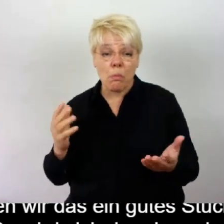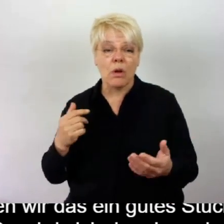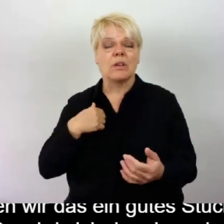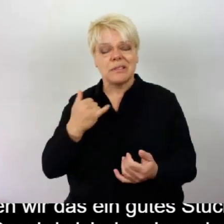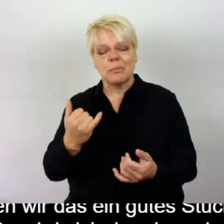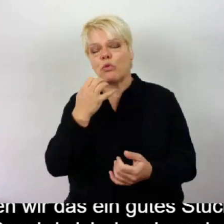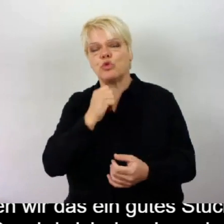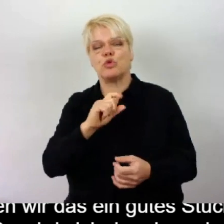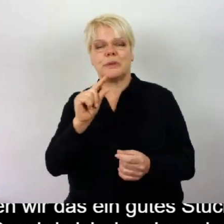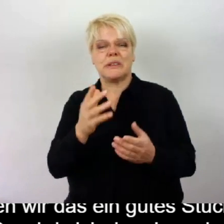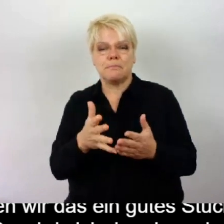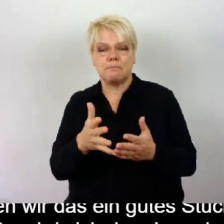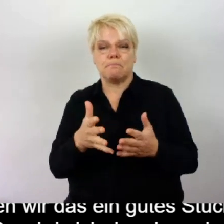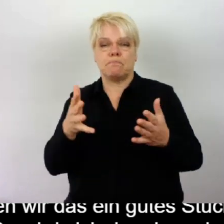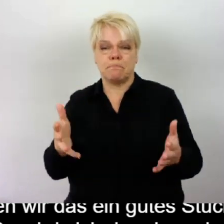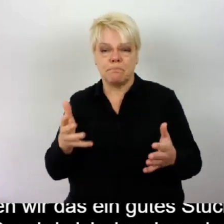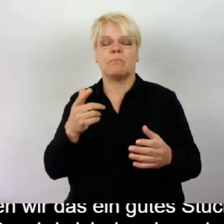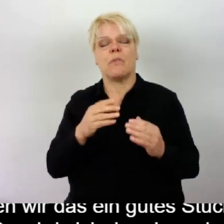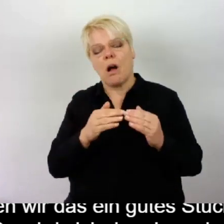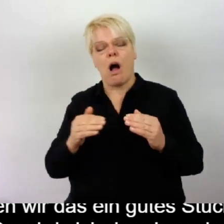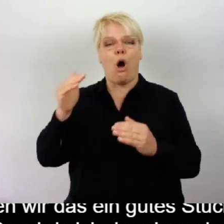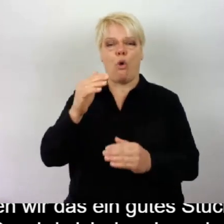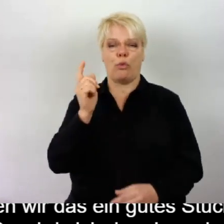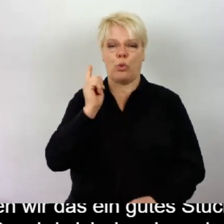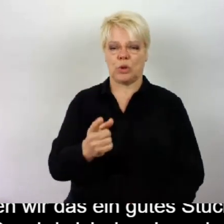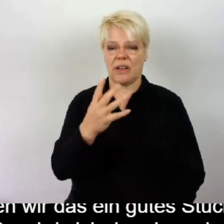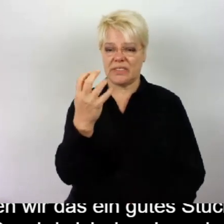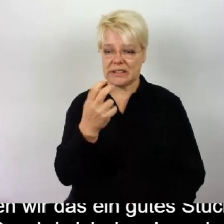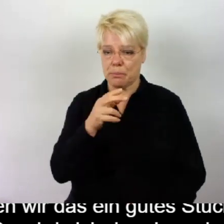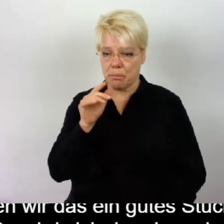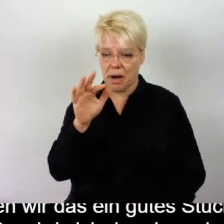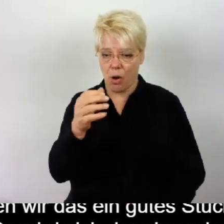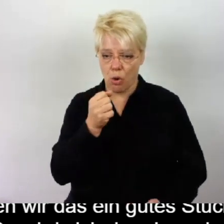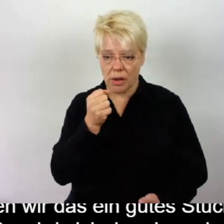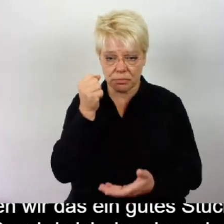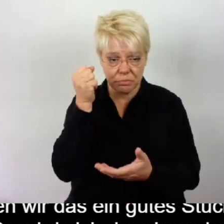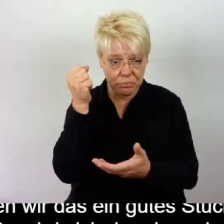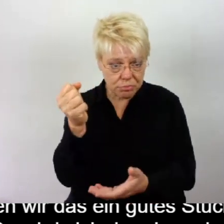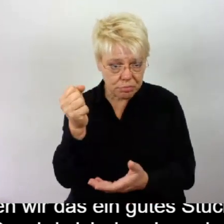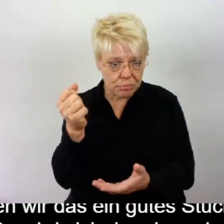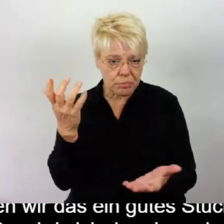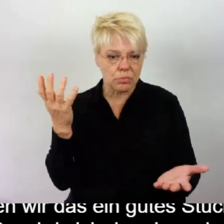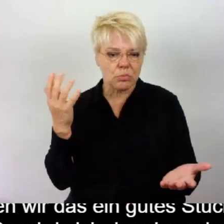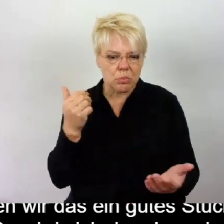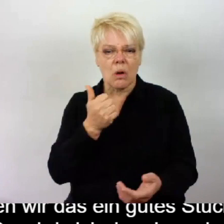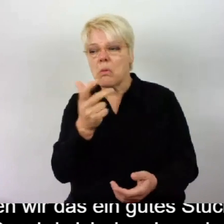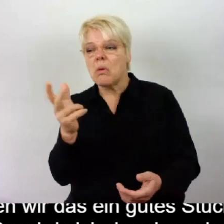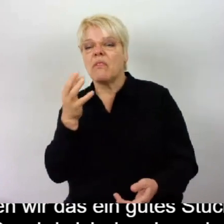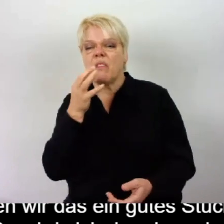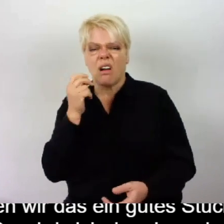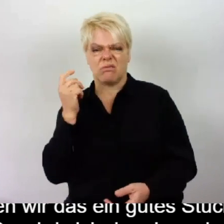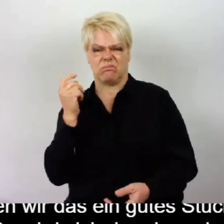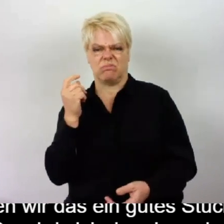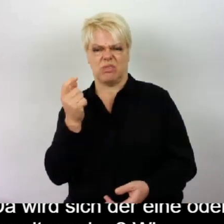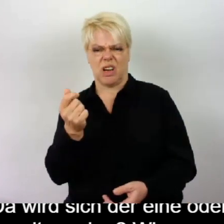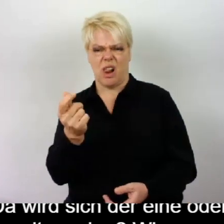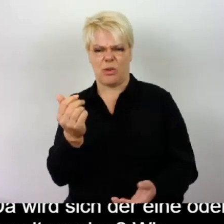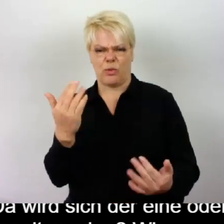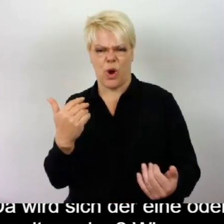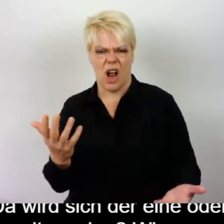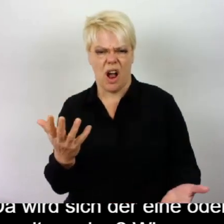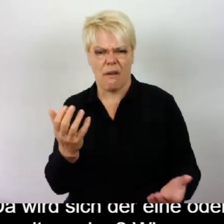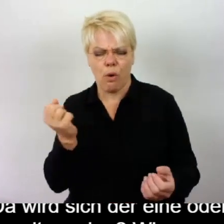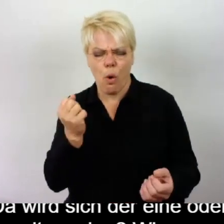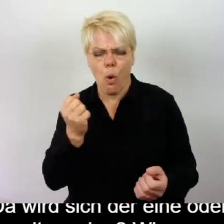auch abgesprochen. Wir haben das mit vielen Gesprächen aus der Szene eben auch kombiniert. Das war ein dringendes Anliegen, weil wir damit